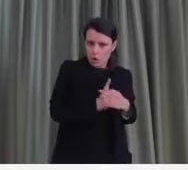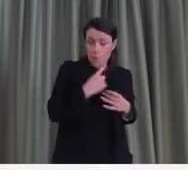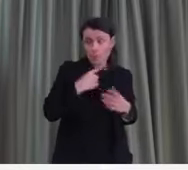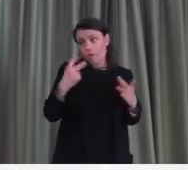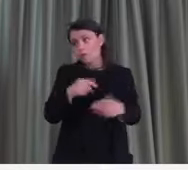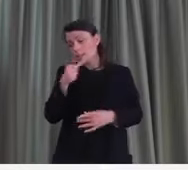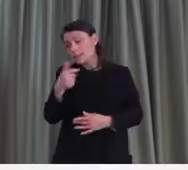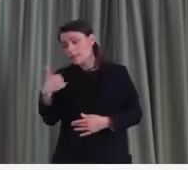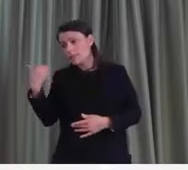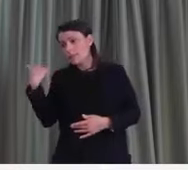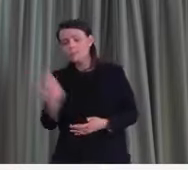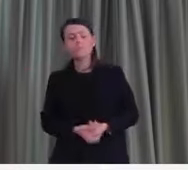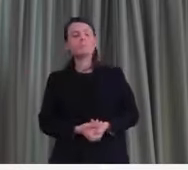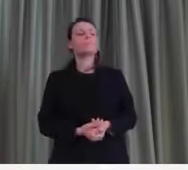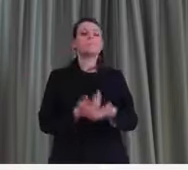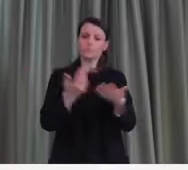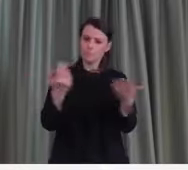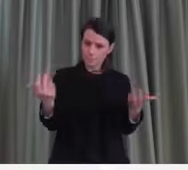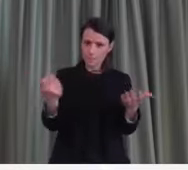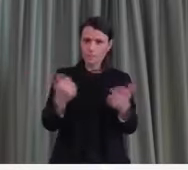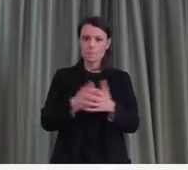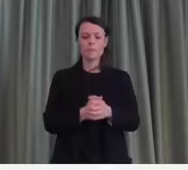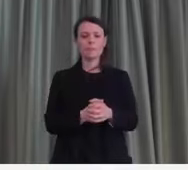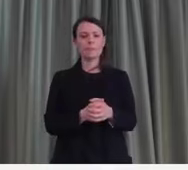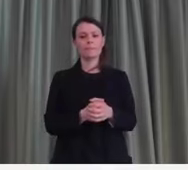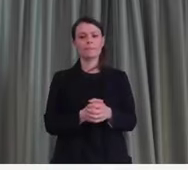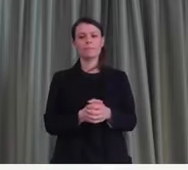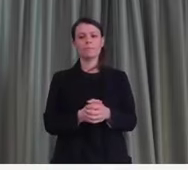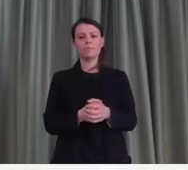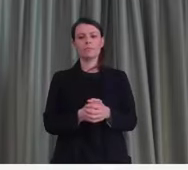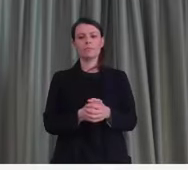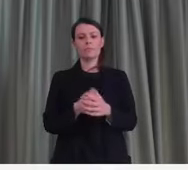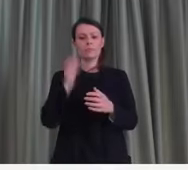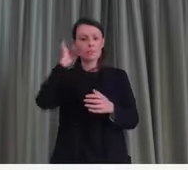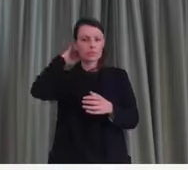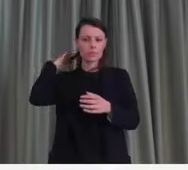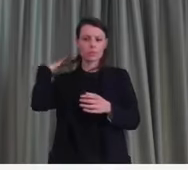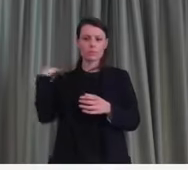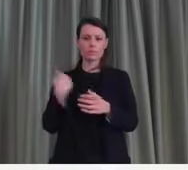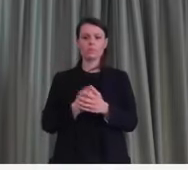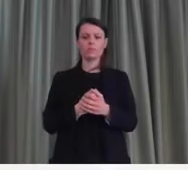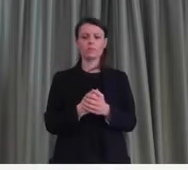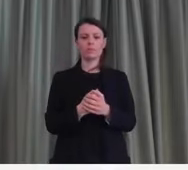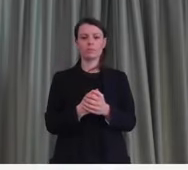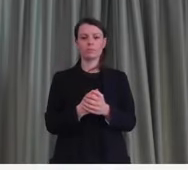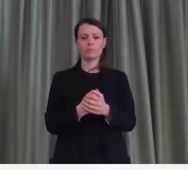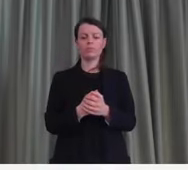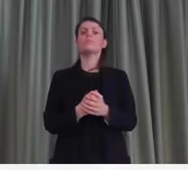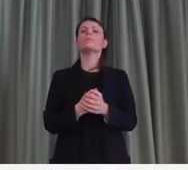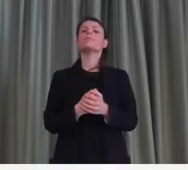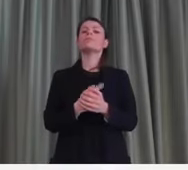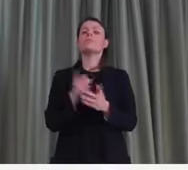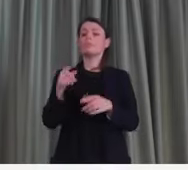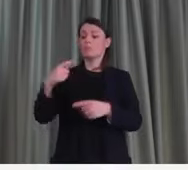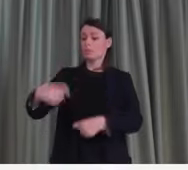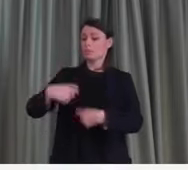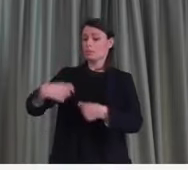ecco allora a proposito poi di sollecitazioni c'è chi ci chiede di fare una